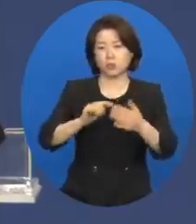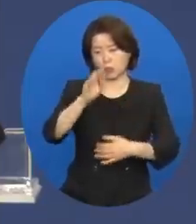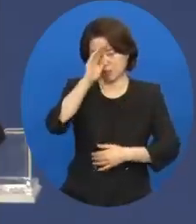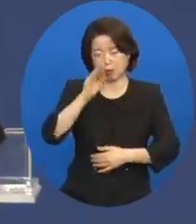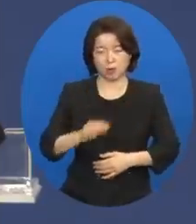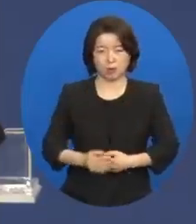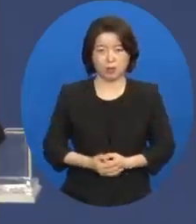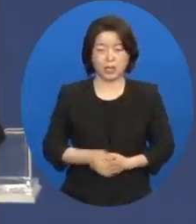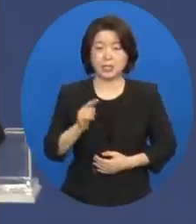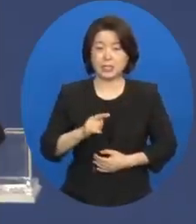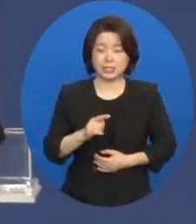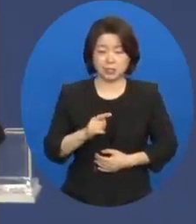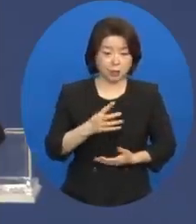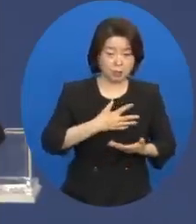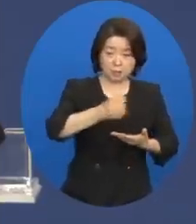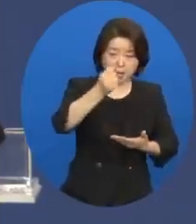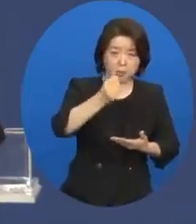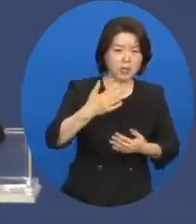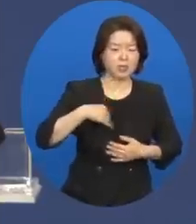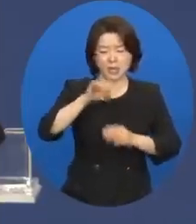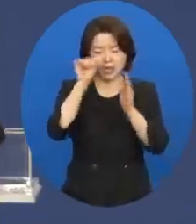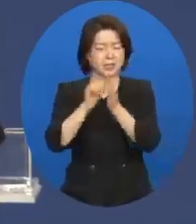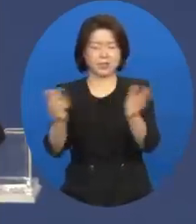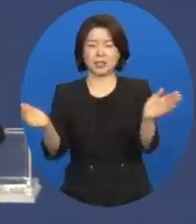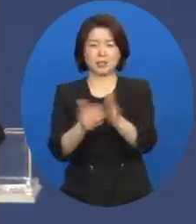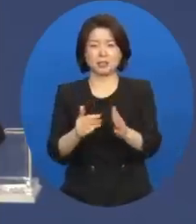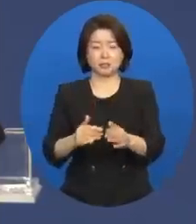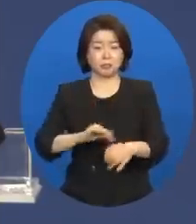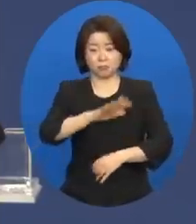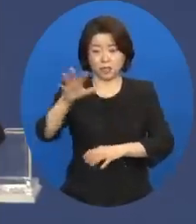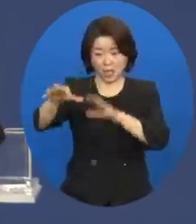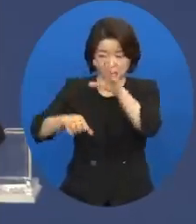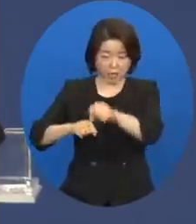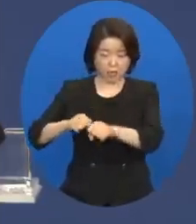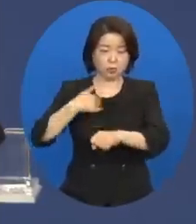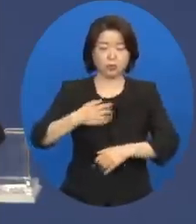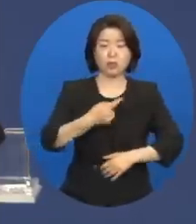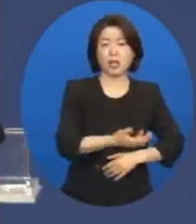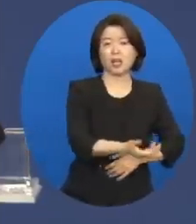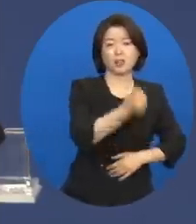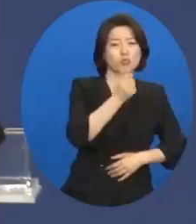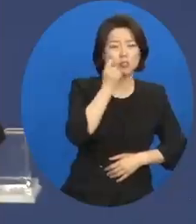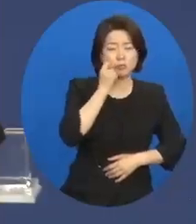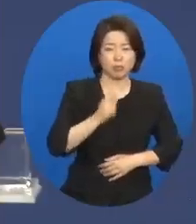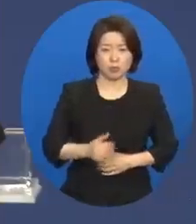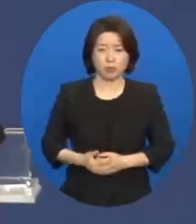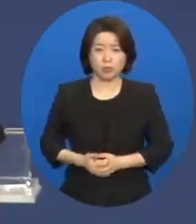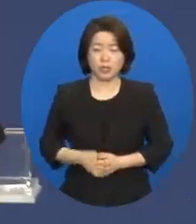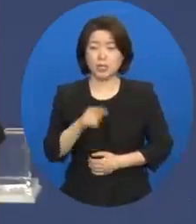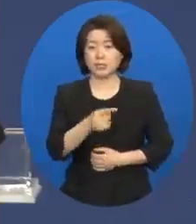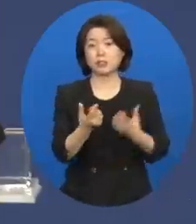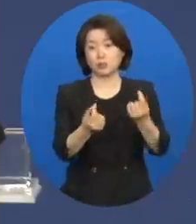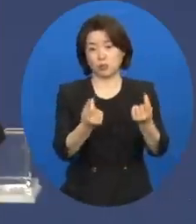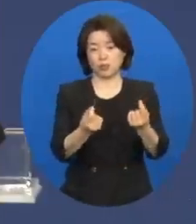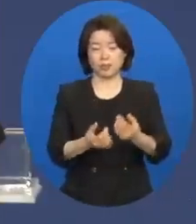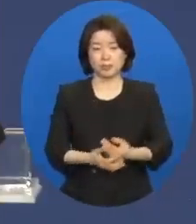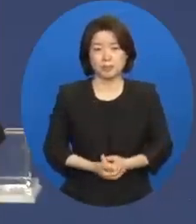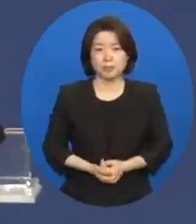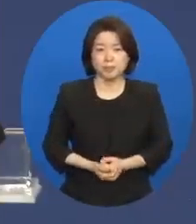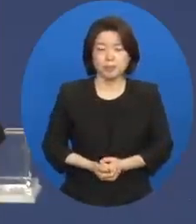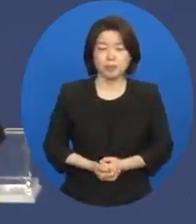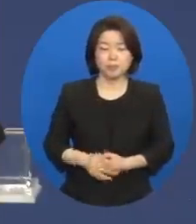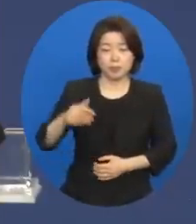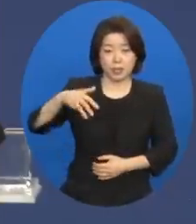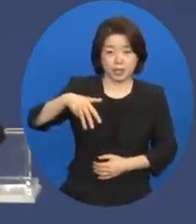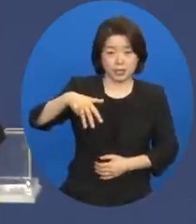놓쳐버리면 내 인생 끝장나는 거예요. 다 가져도 그건 내 것으로 누릴 수도 없거니와 그렇다는 말이죠. 그래서 잠언서